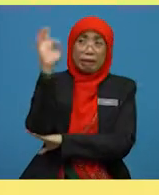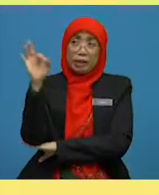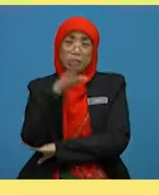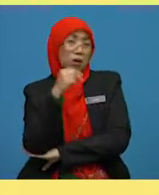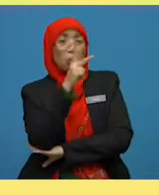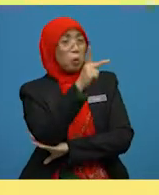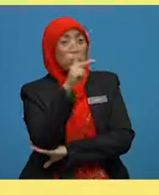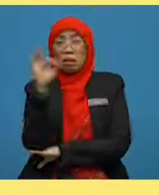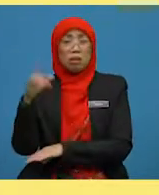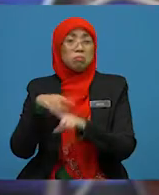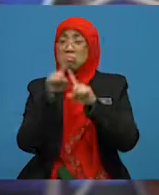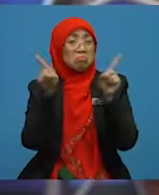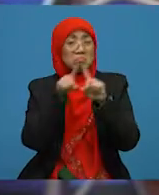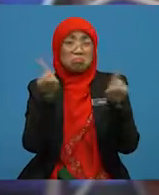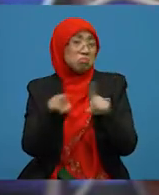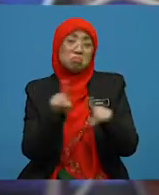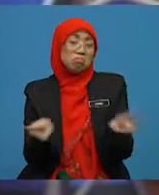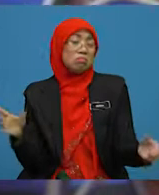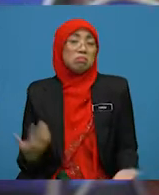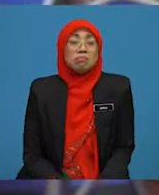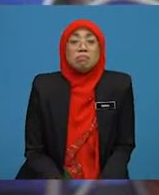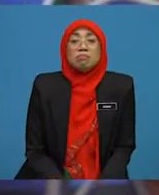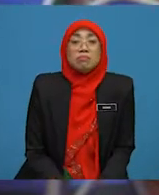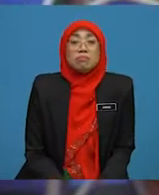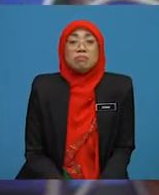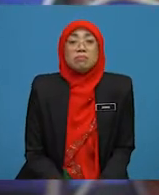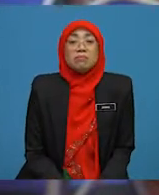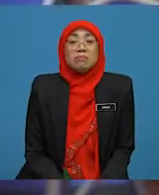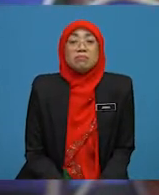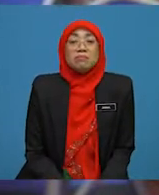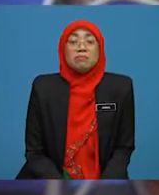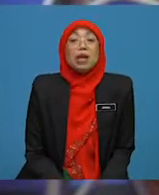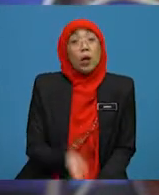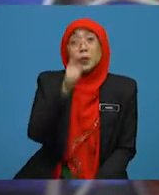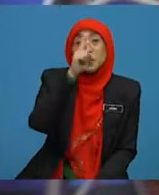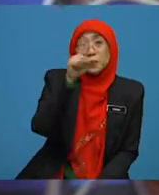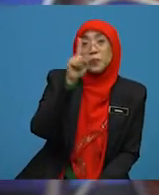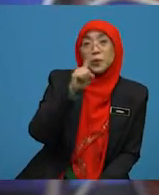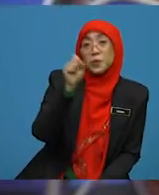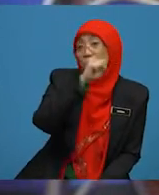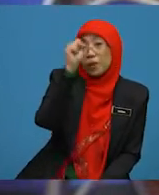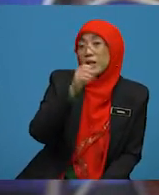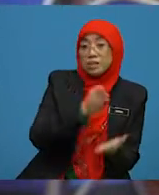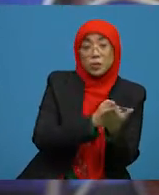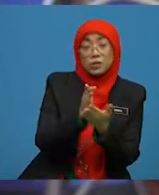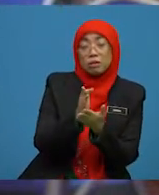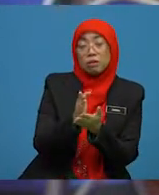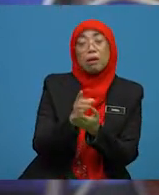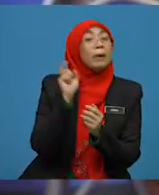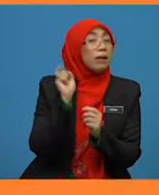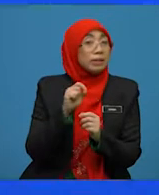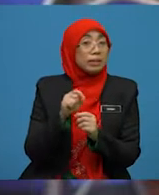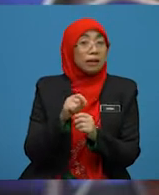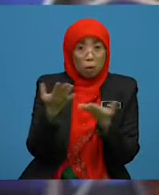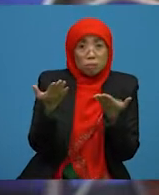cikgu ucapkan. Baiklah. Soalan seterusnya juga masih berkaitan dengan topik ini.